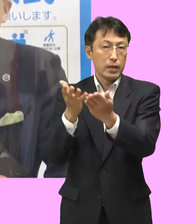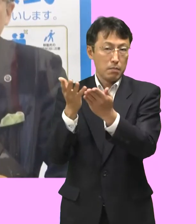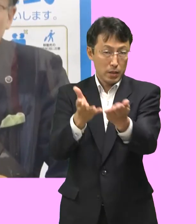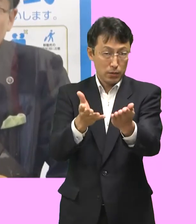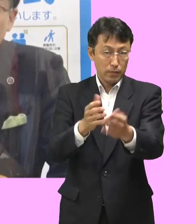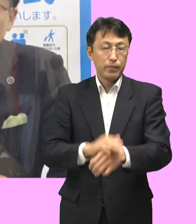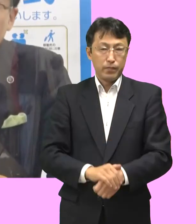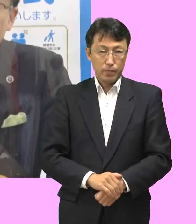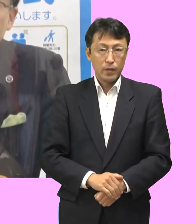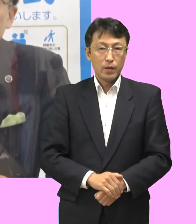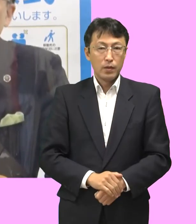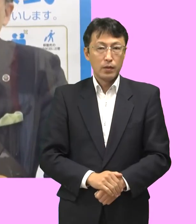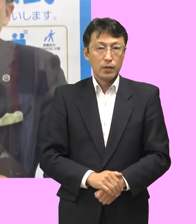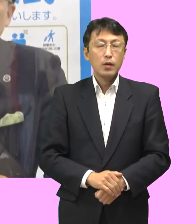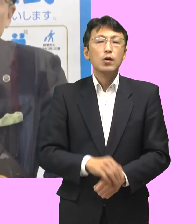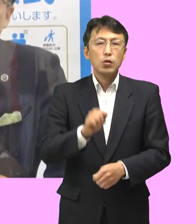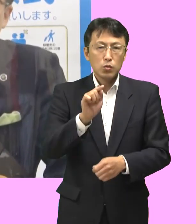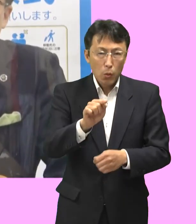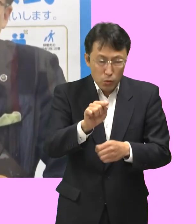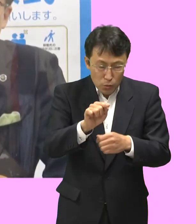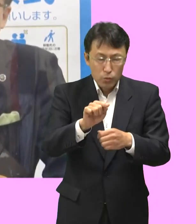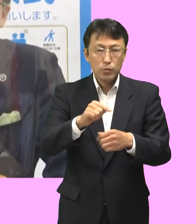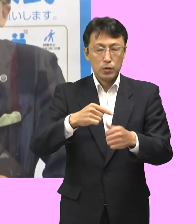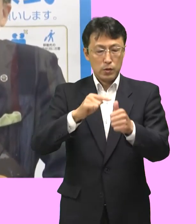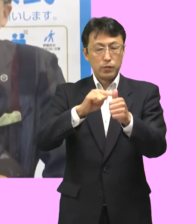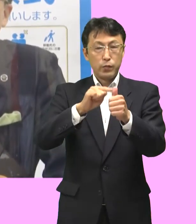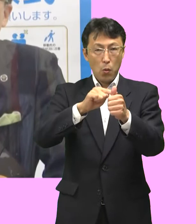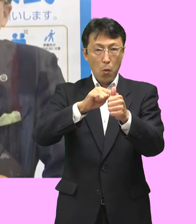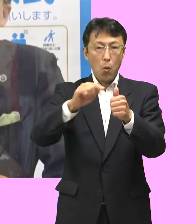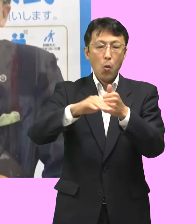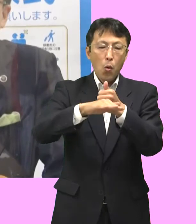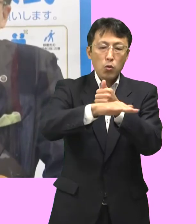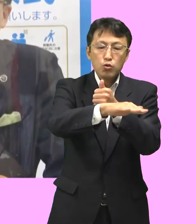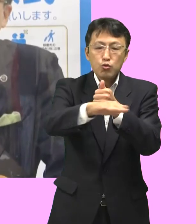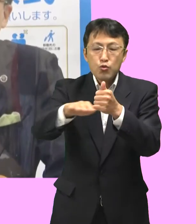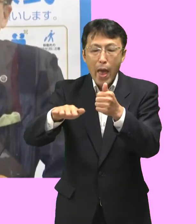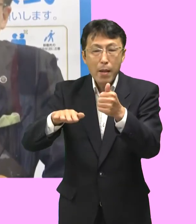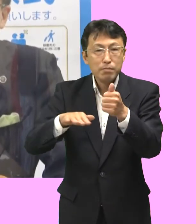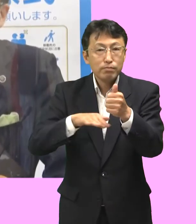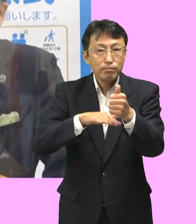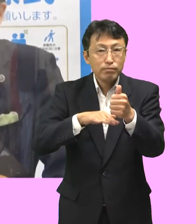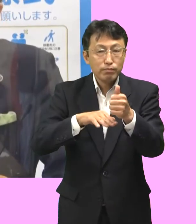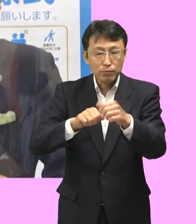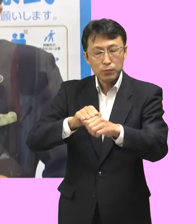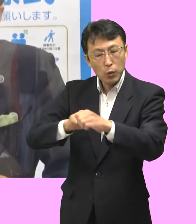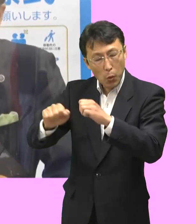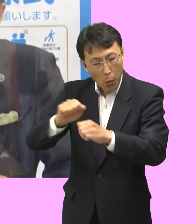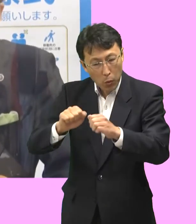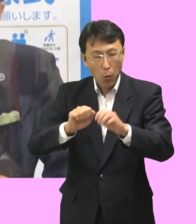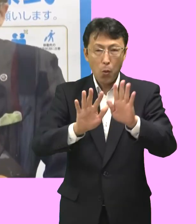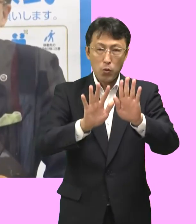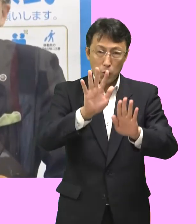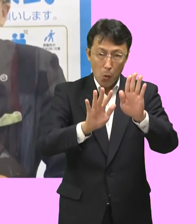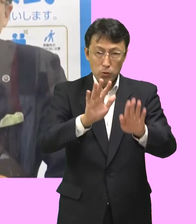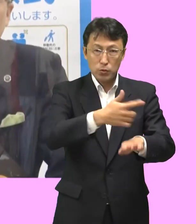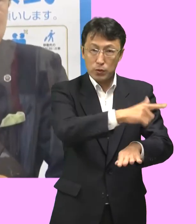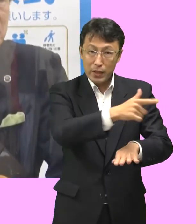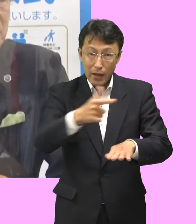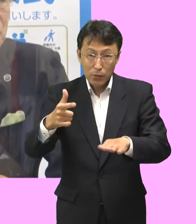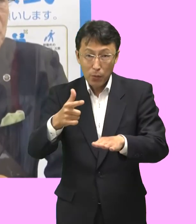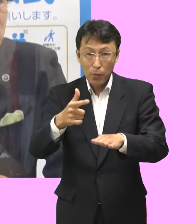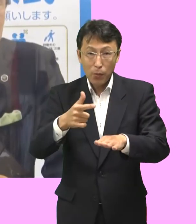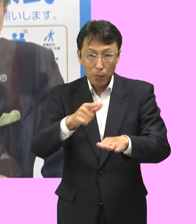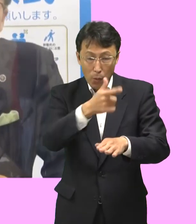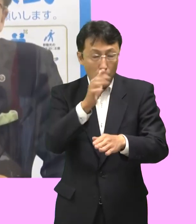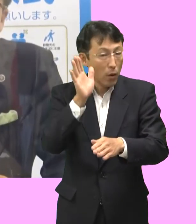取ってきたかとか、まあ、そういったような、周辺環境的なことも行動とか、あと周りがどうかとか、そうい